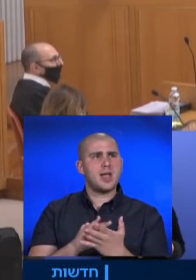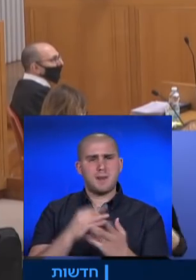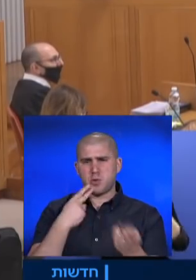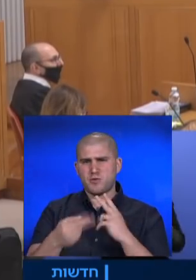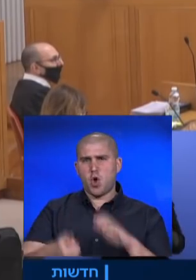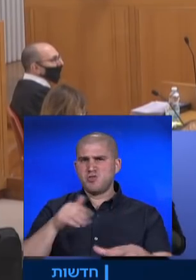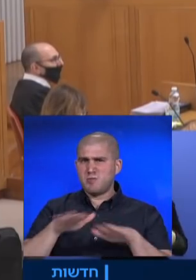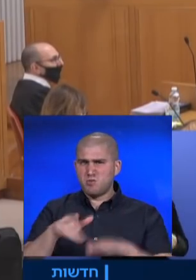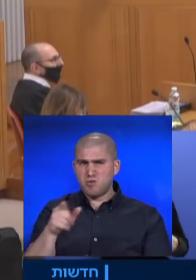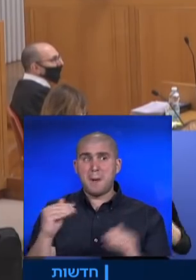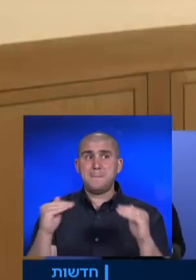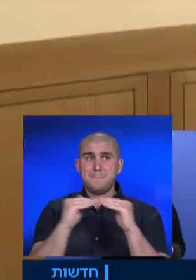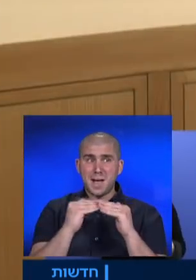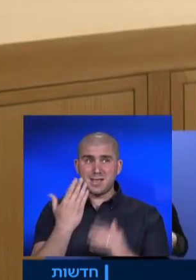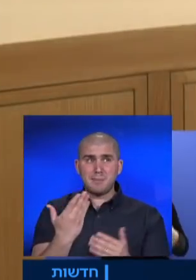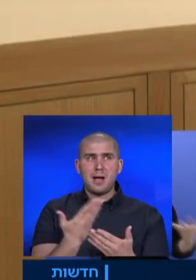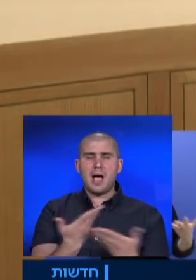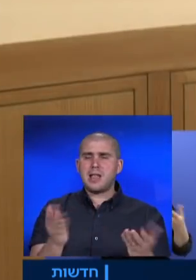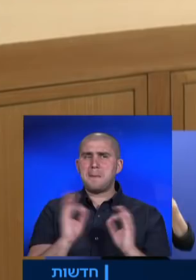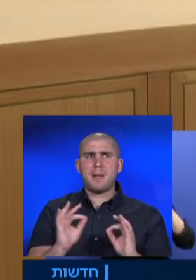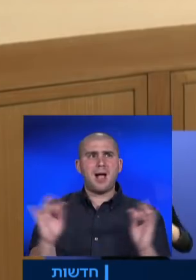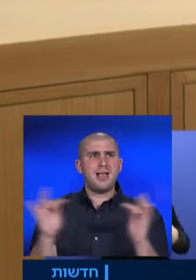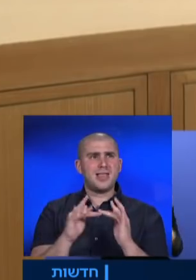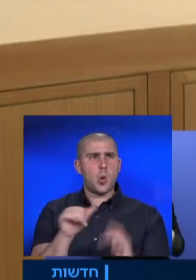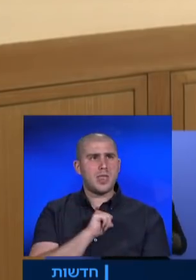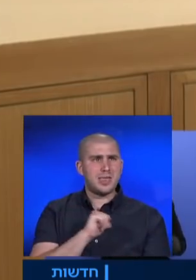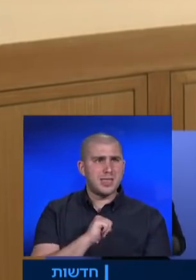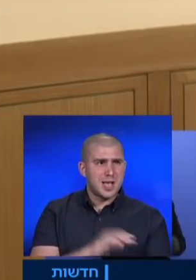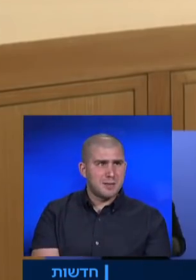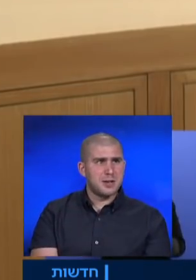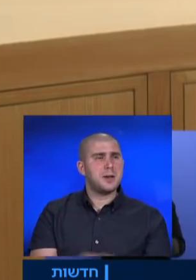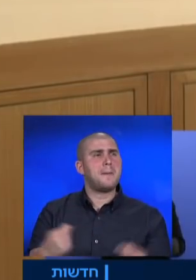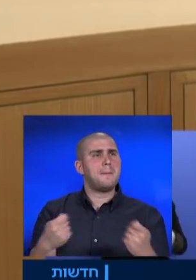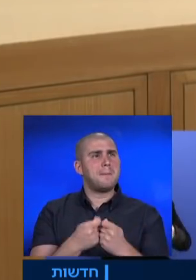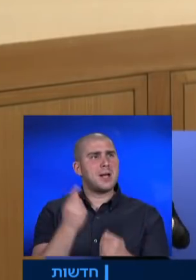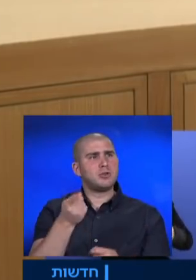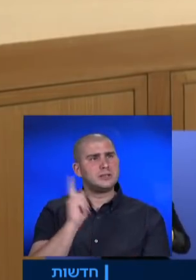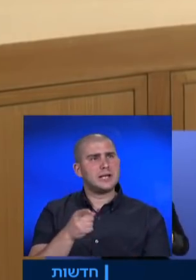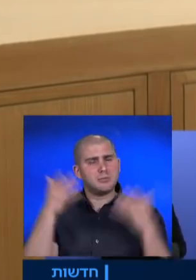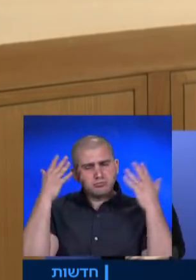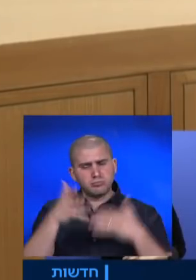לפיה אין שום ניגון עניינים מבחינתו להתעסק בעניינים שקשורים